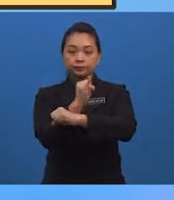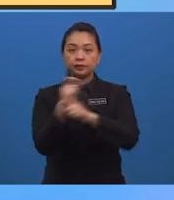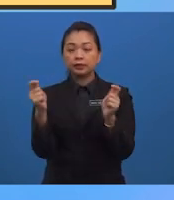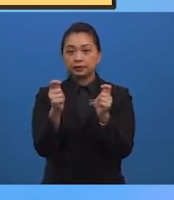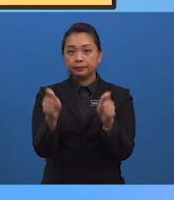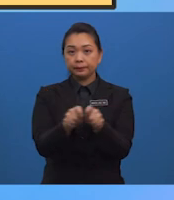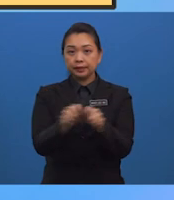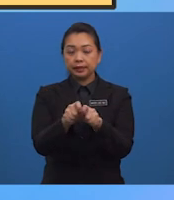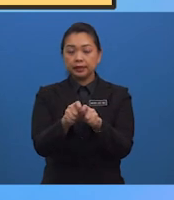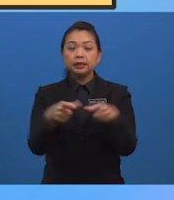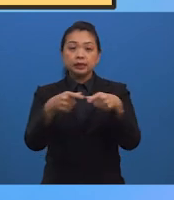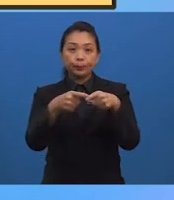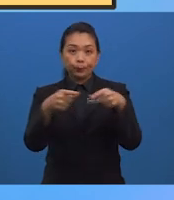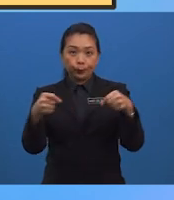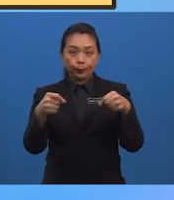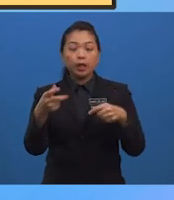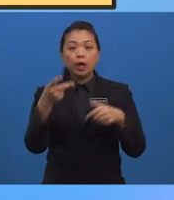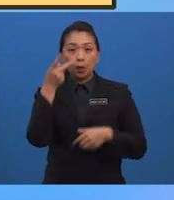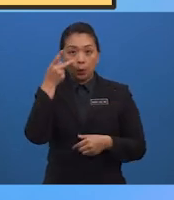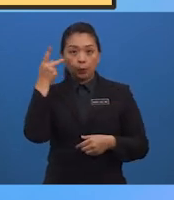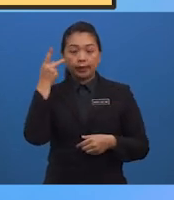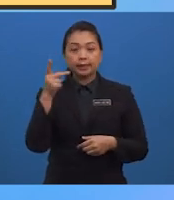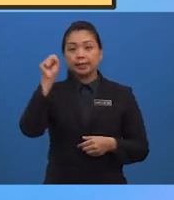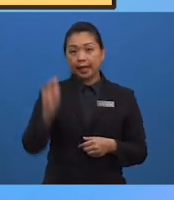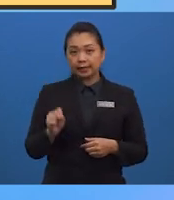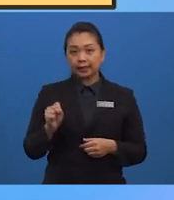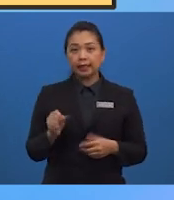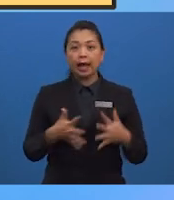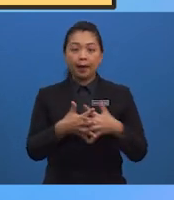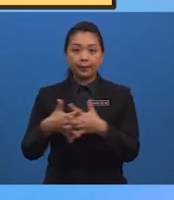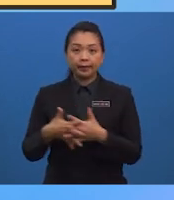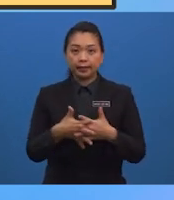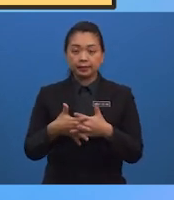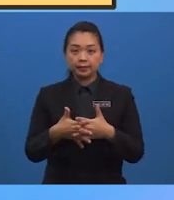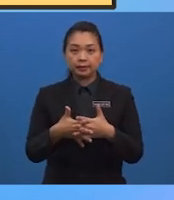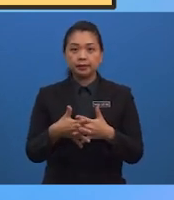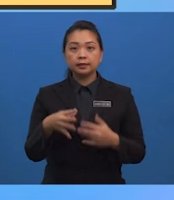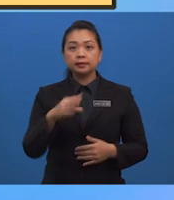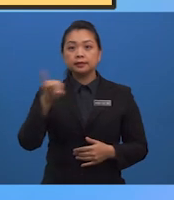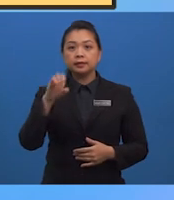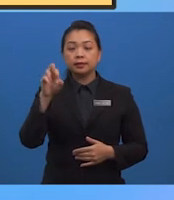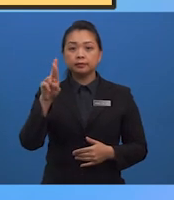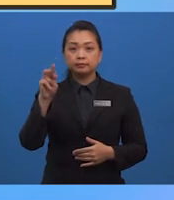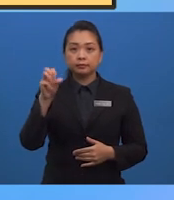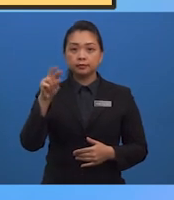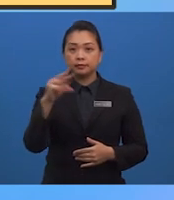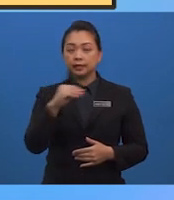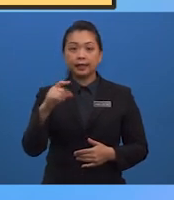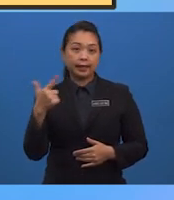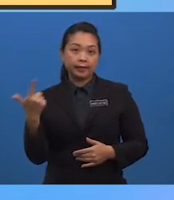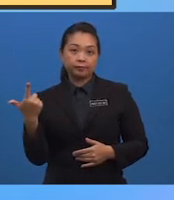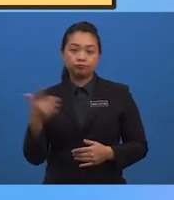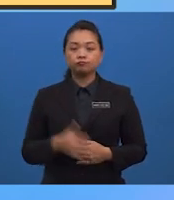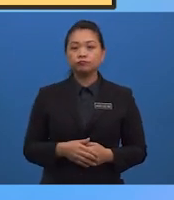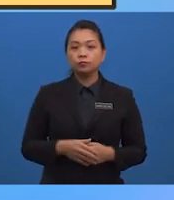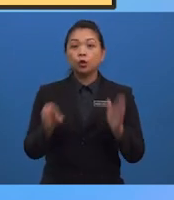Jepun, Korea Selatan, Amerika Syarikat, Jerman dan lain-lain. Contohnya, penghasilan